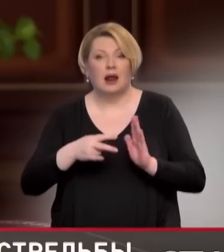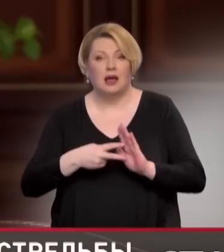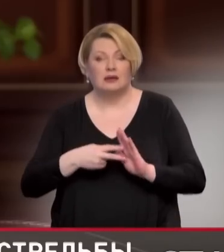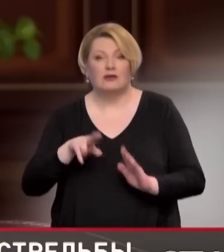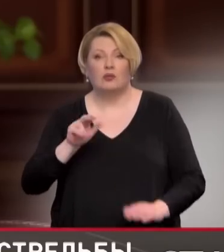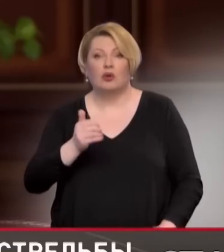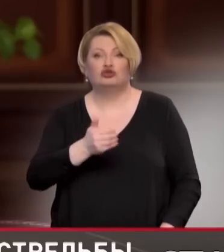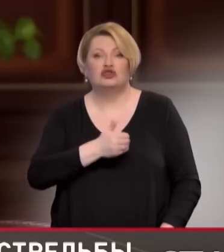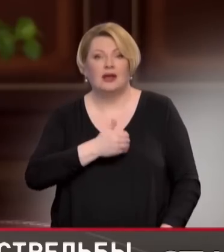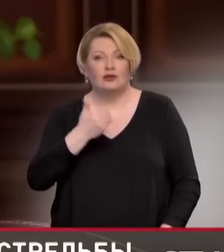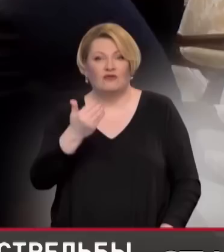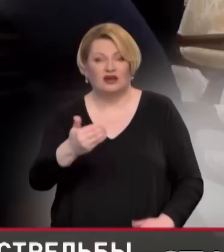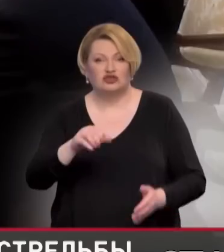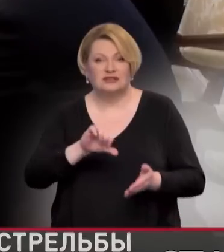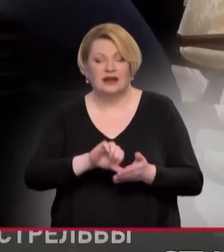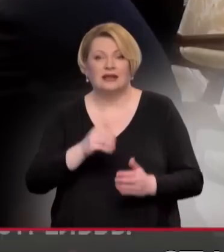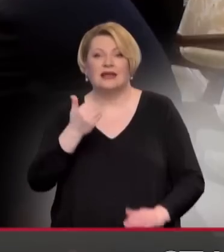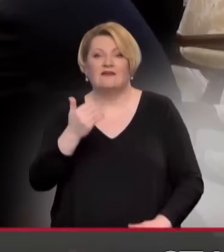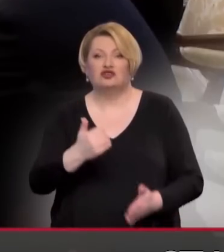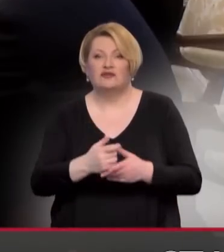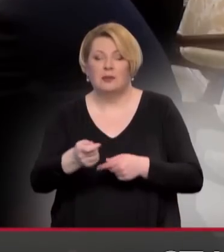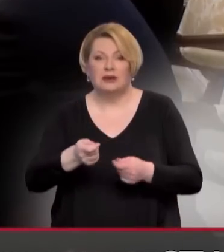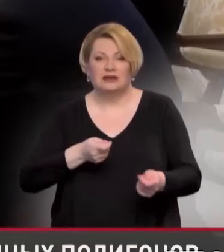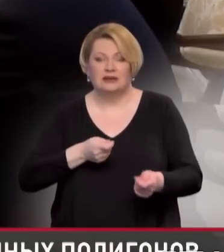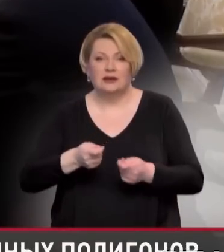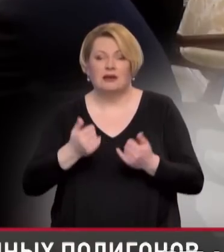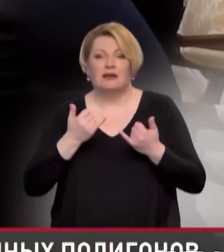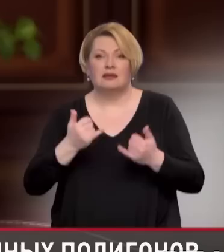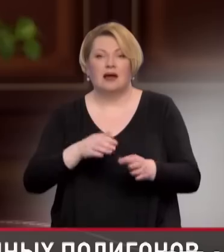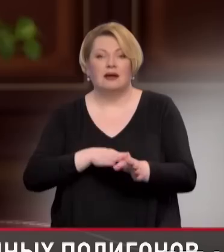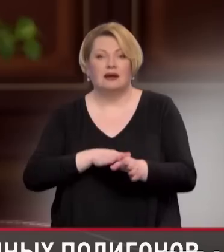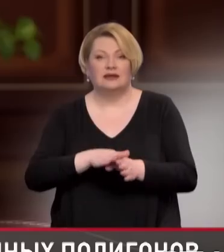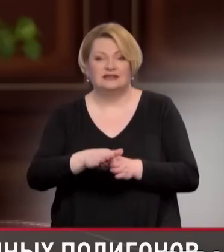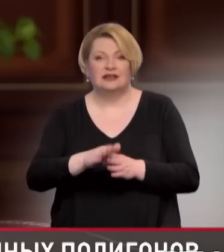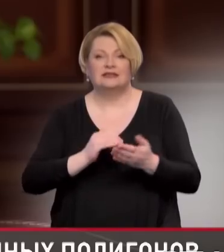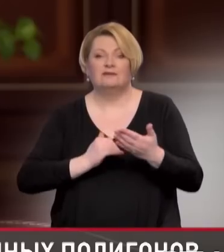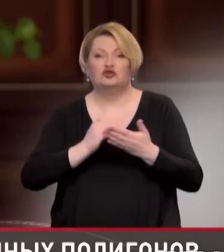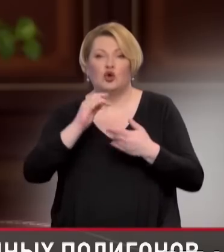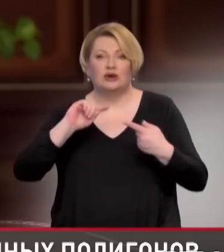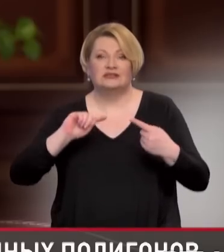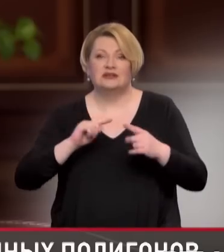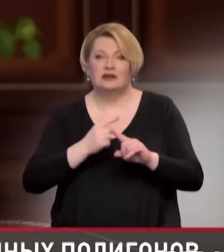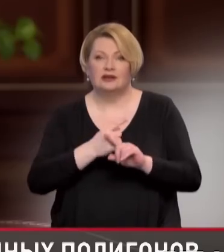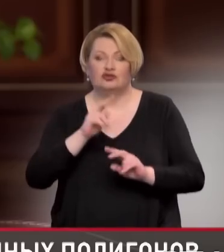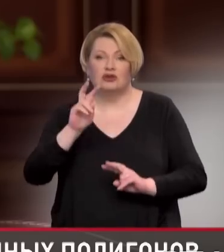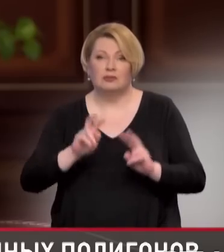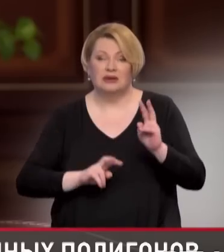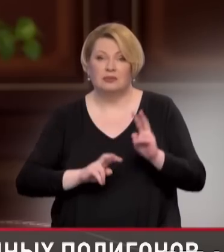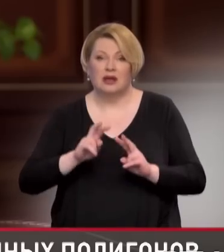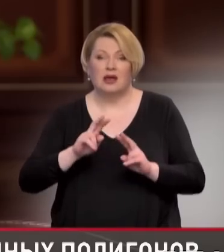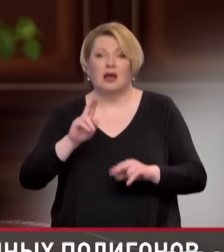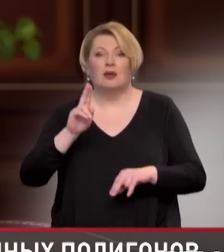желанию вашей стороны и вашего президента для реализации высокотехнологичных предприятий,